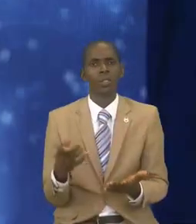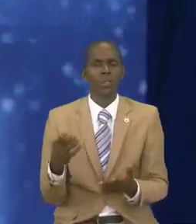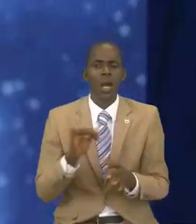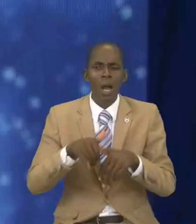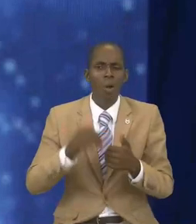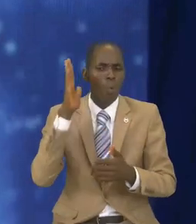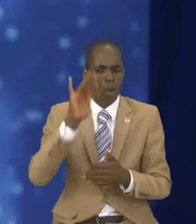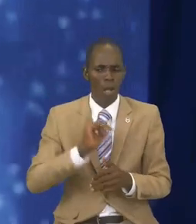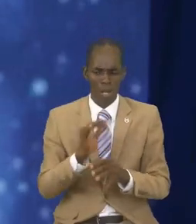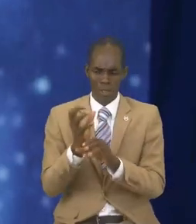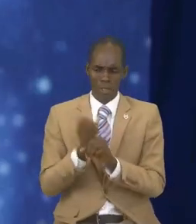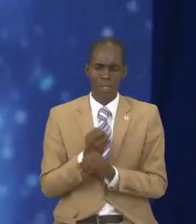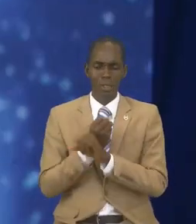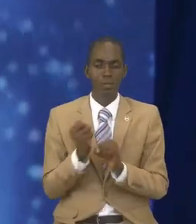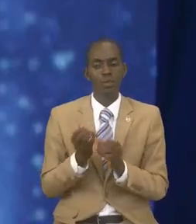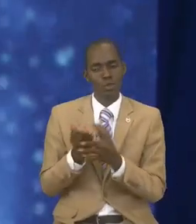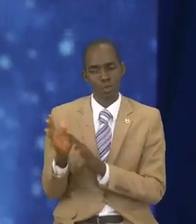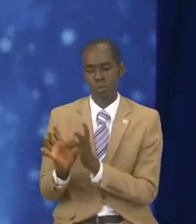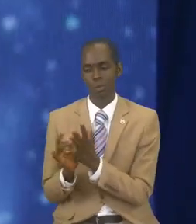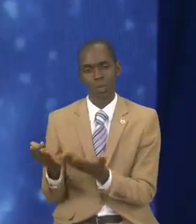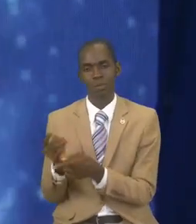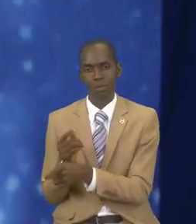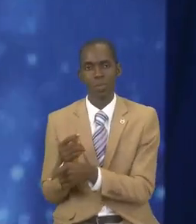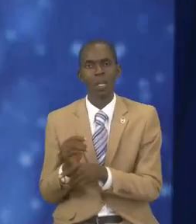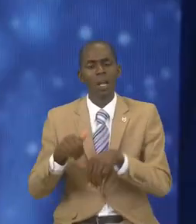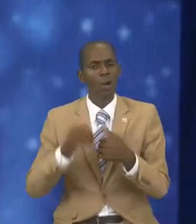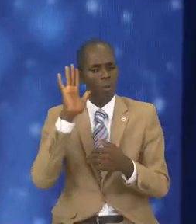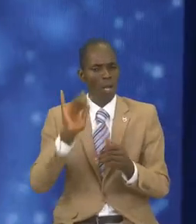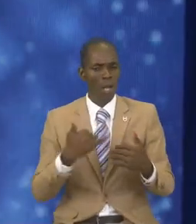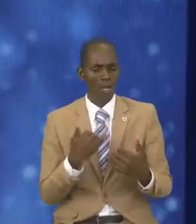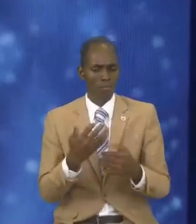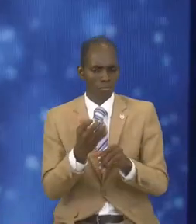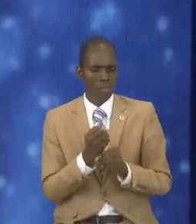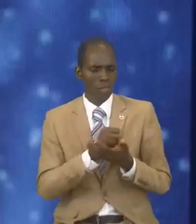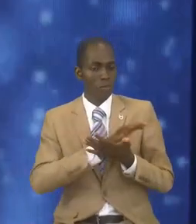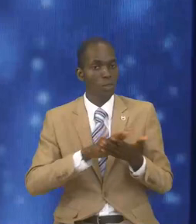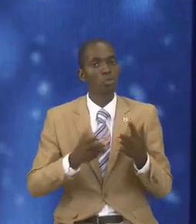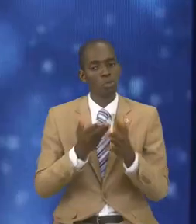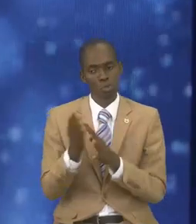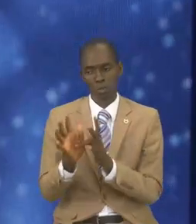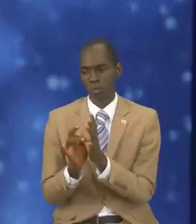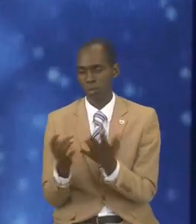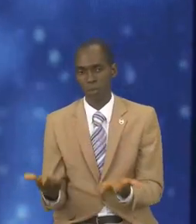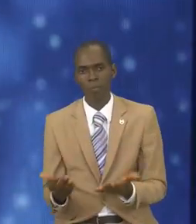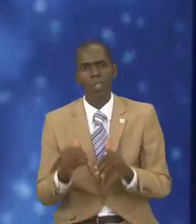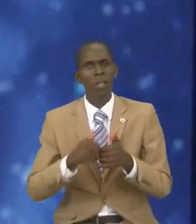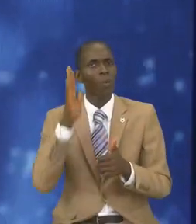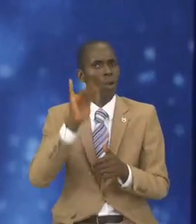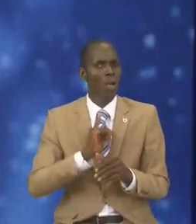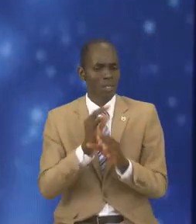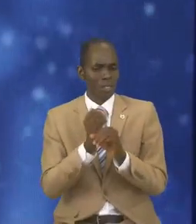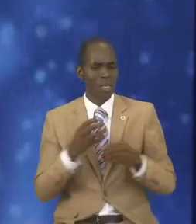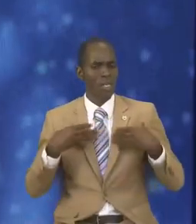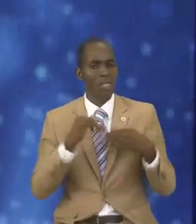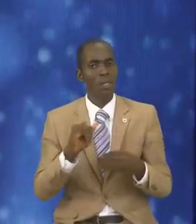que nous voulons avoir le salut? C'est par les écritures. Est-ce que nous voulons avoir la sanctification? Par les écritures. Est-ce que nous voulons avoir la guérison? Par